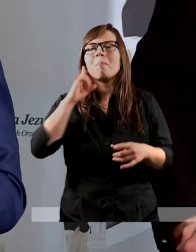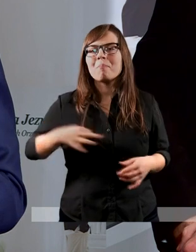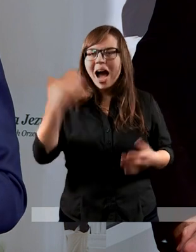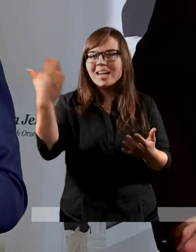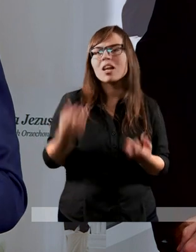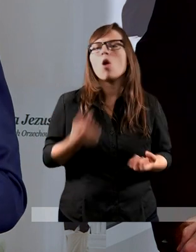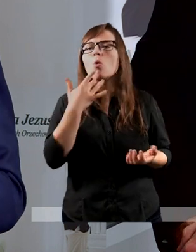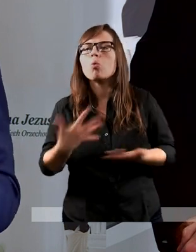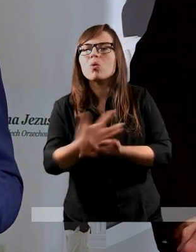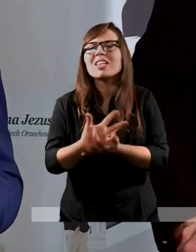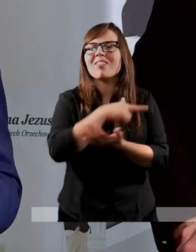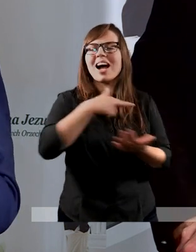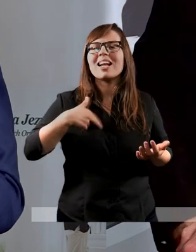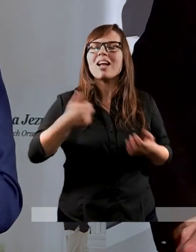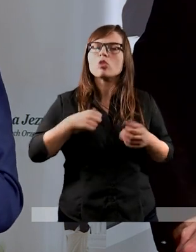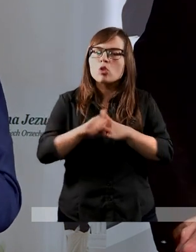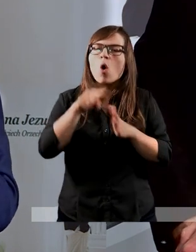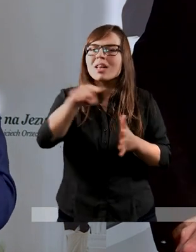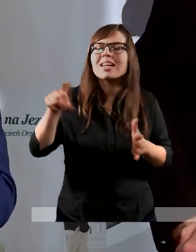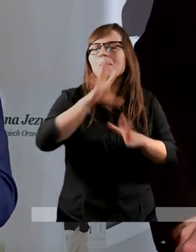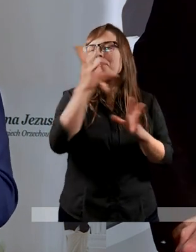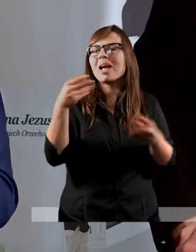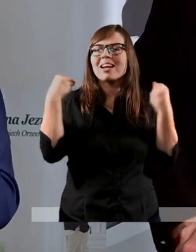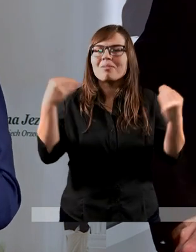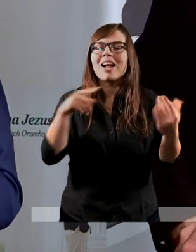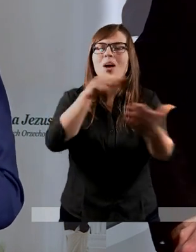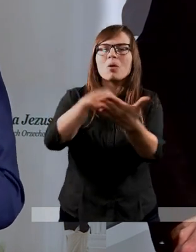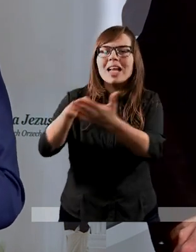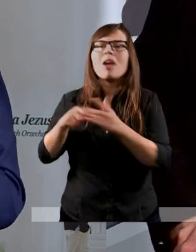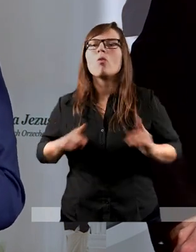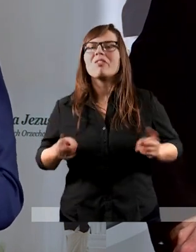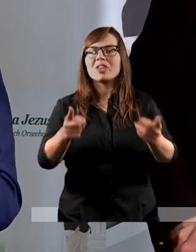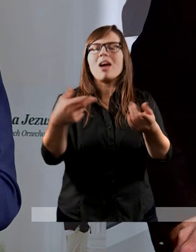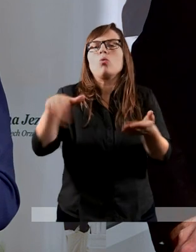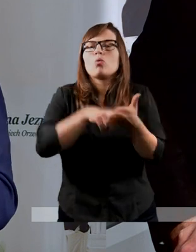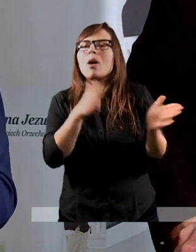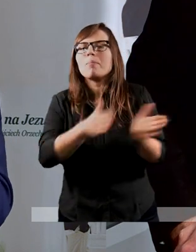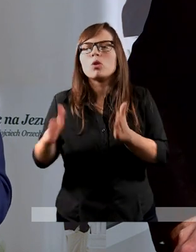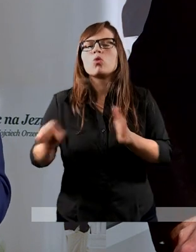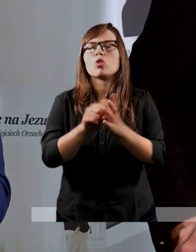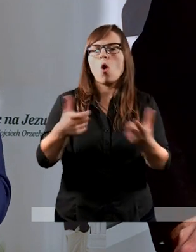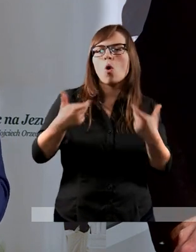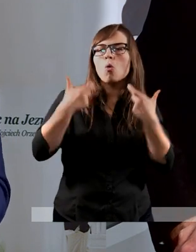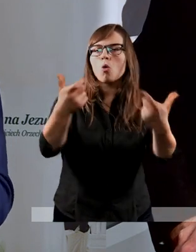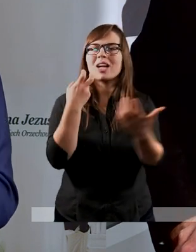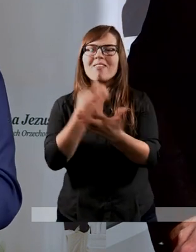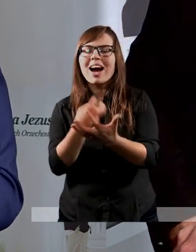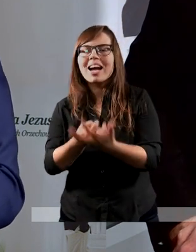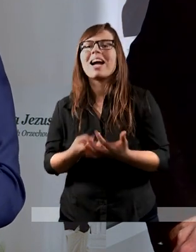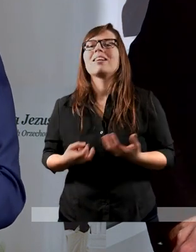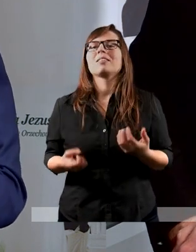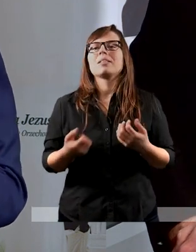nas do tych pięknych dzieł, które przygotowałeś do głoszenia